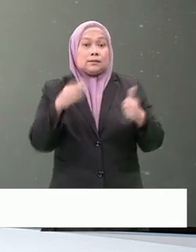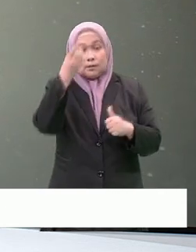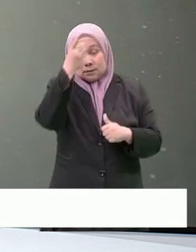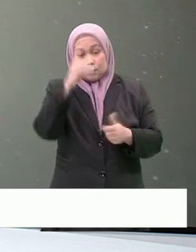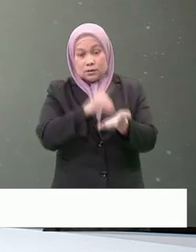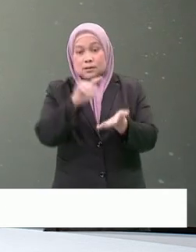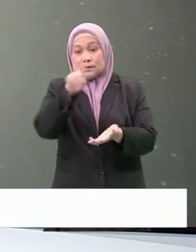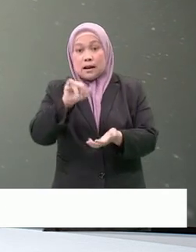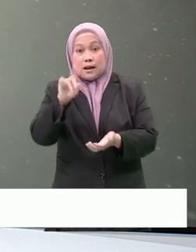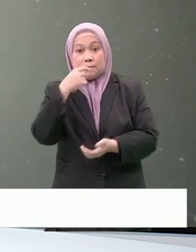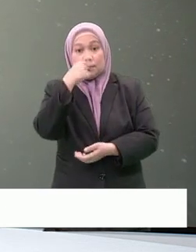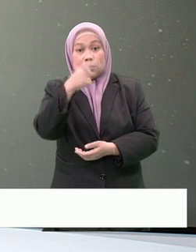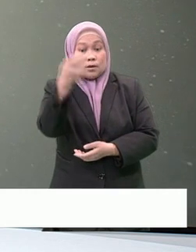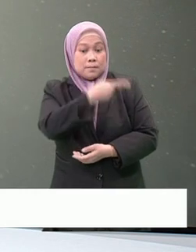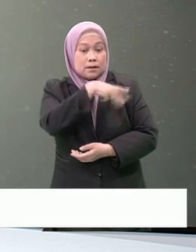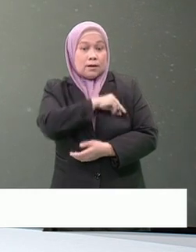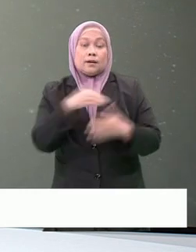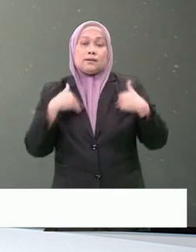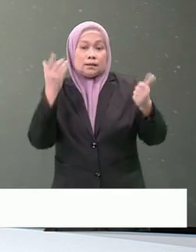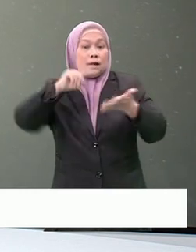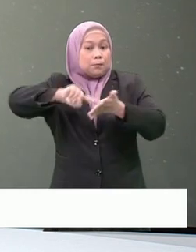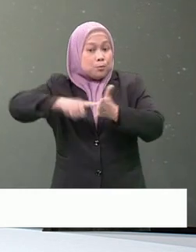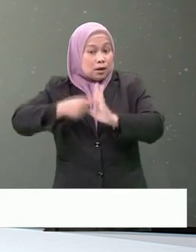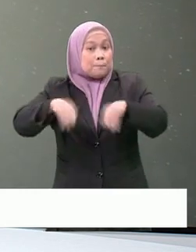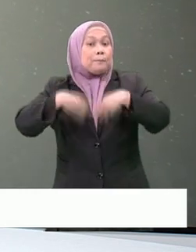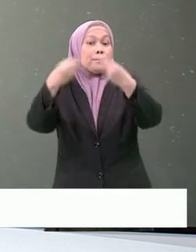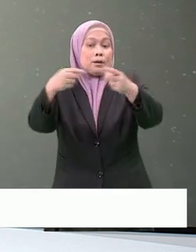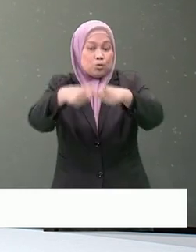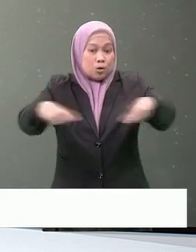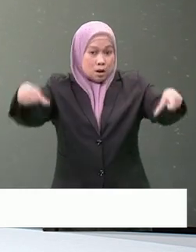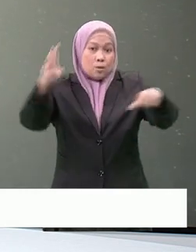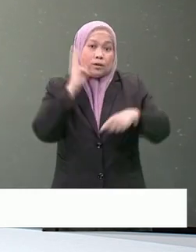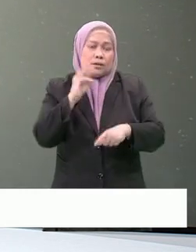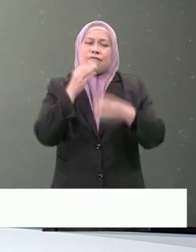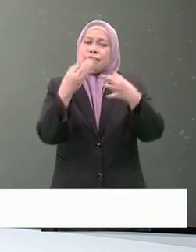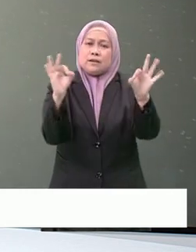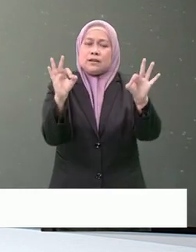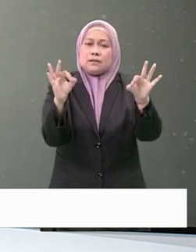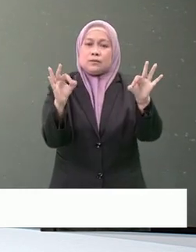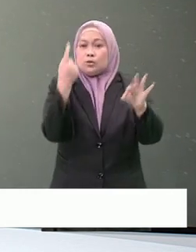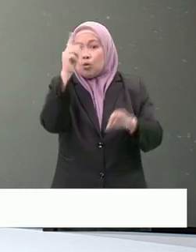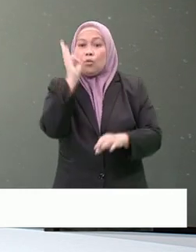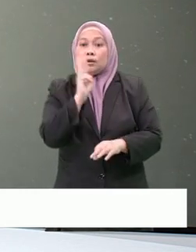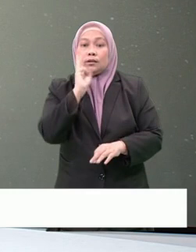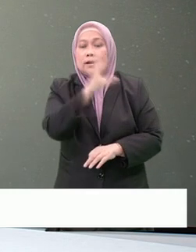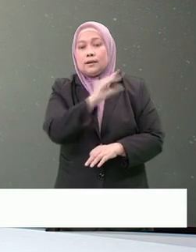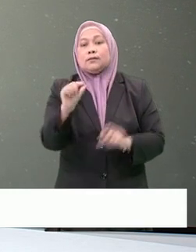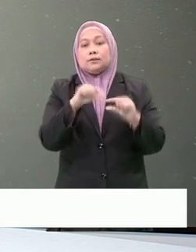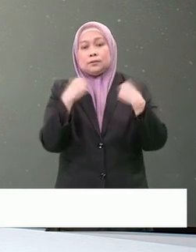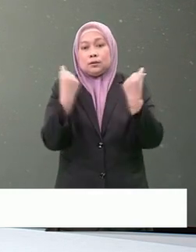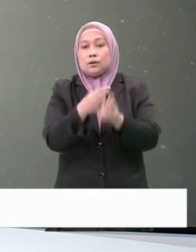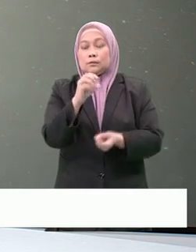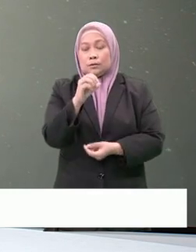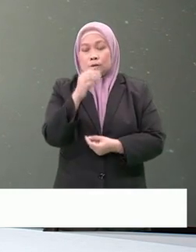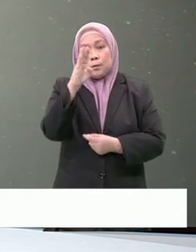Mustafa berkata Kementerian Kesehatan akan membolehkan pemberian tualah wanita secara percuma kepada wanita daripada golongan kurang